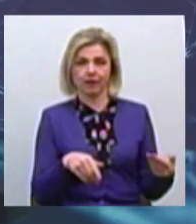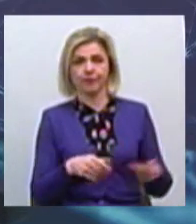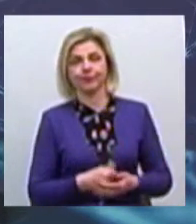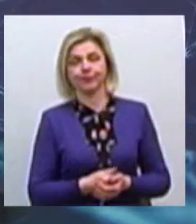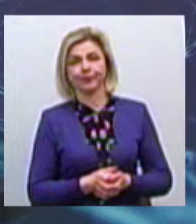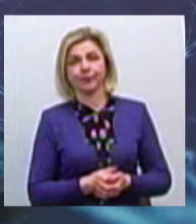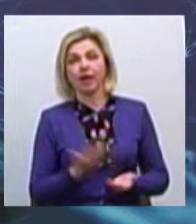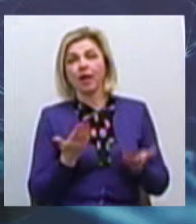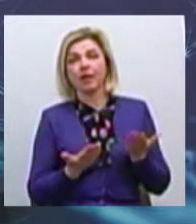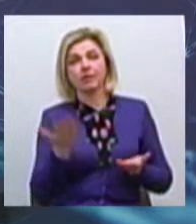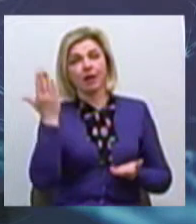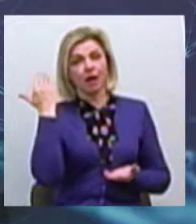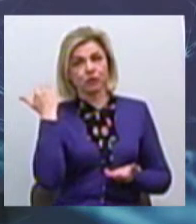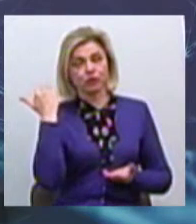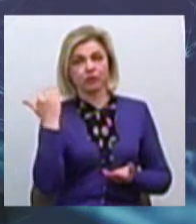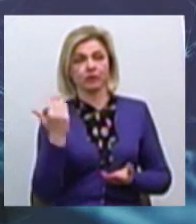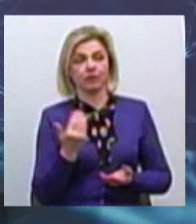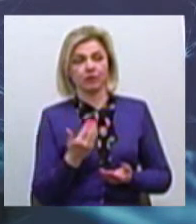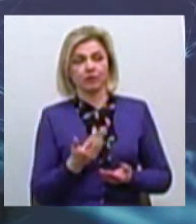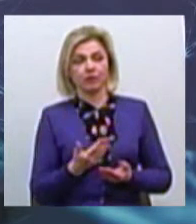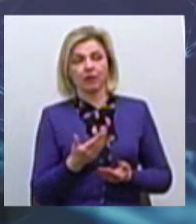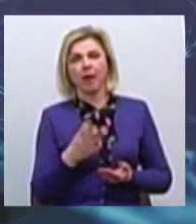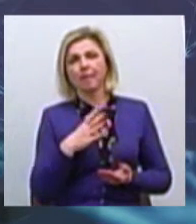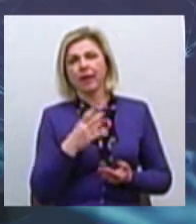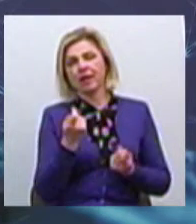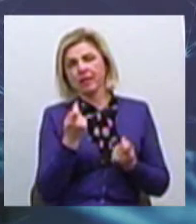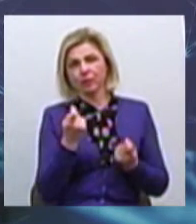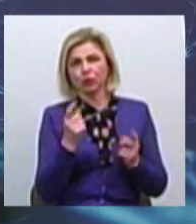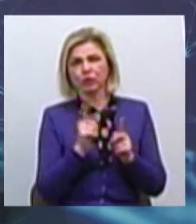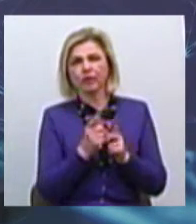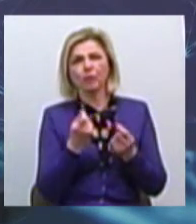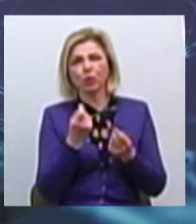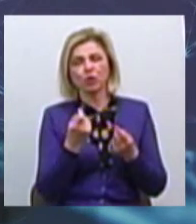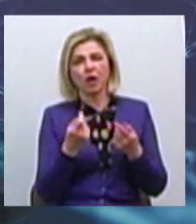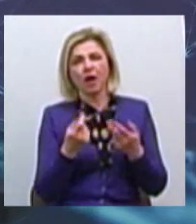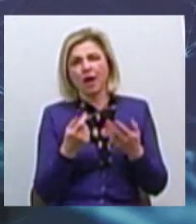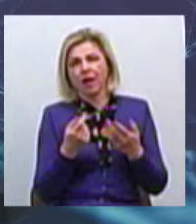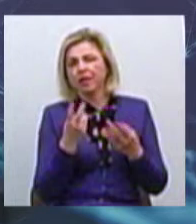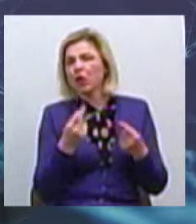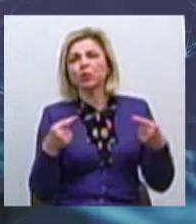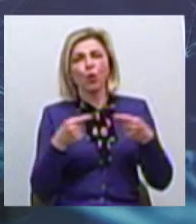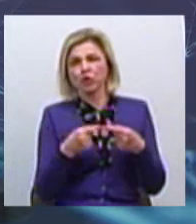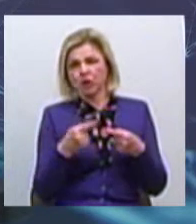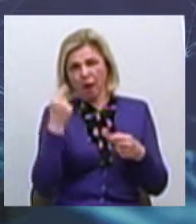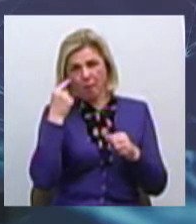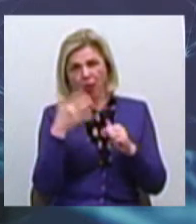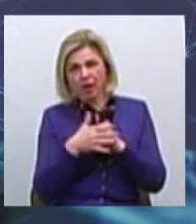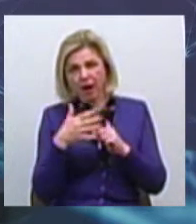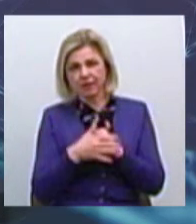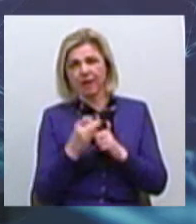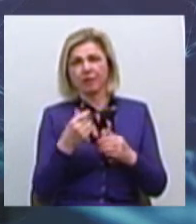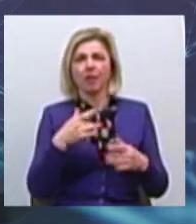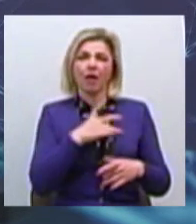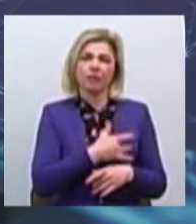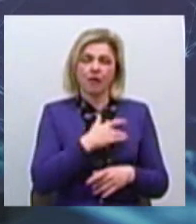Если раньше, ну, были более размытые какие-то понятия и очень много было колеблющихся, то